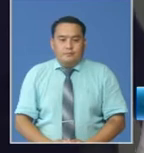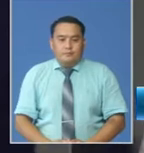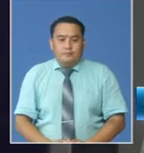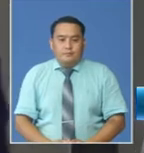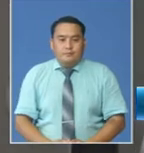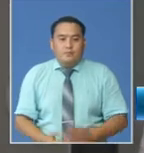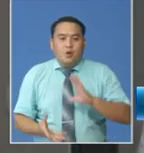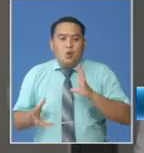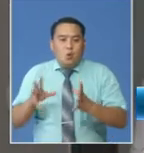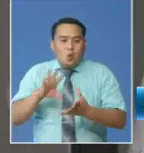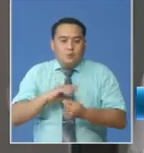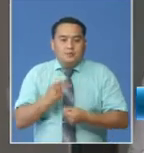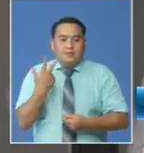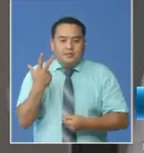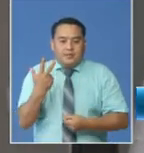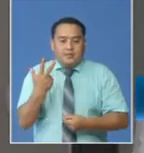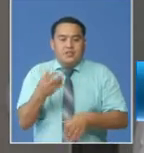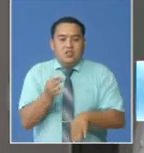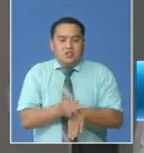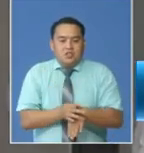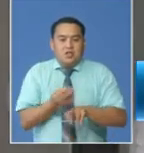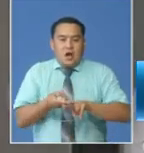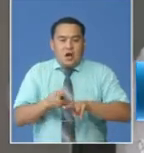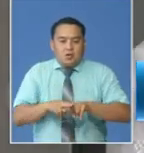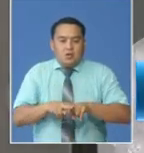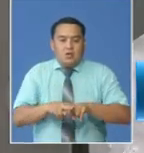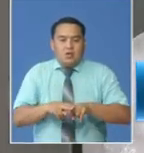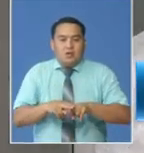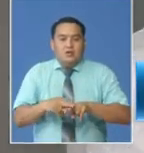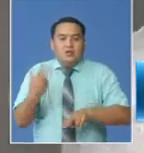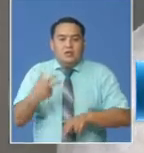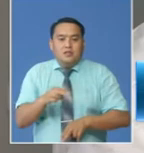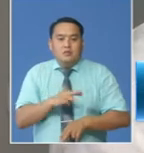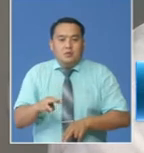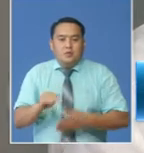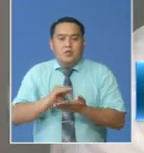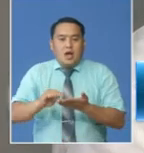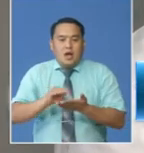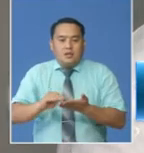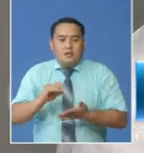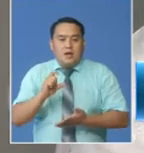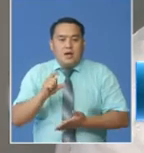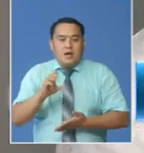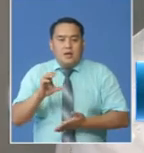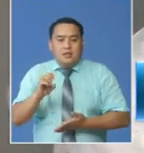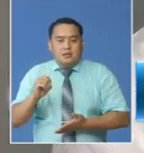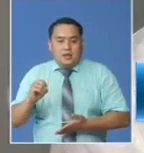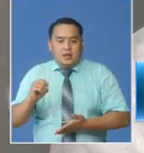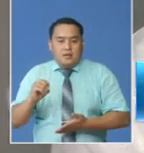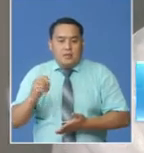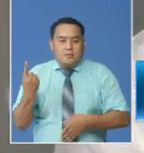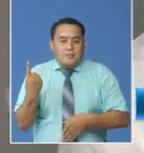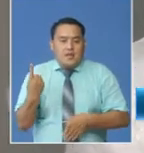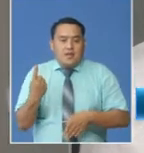В общем, дается 3 часа, из которых 1,5 часа уходит на написание эссе. Написание эссе является